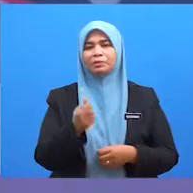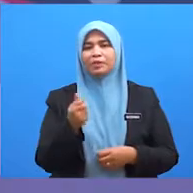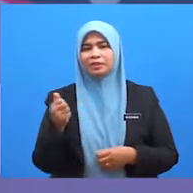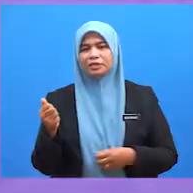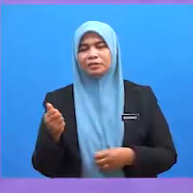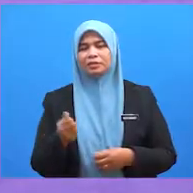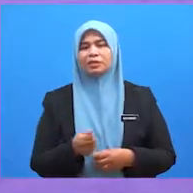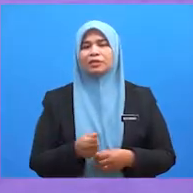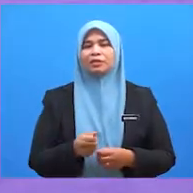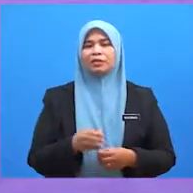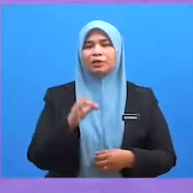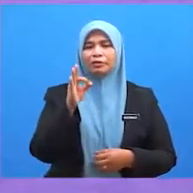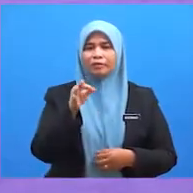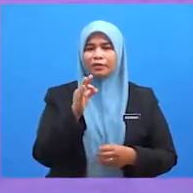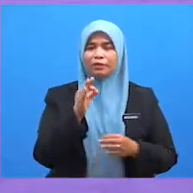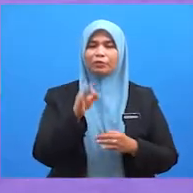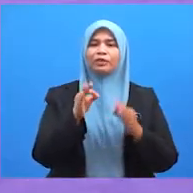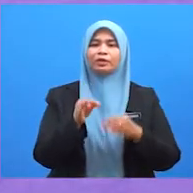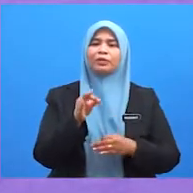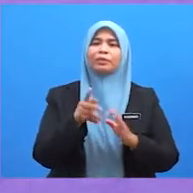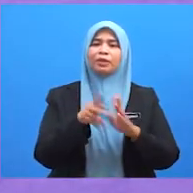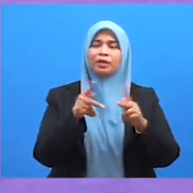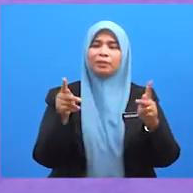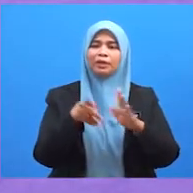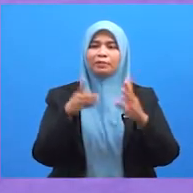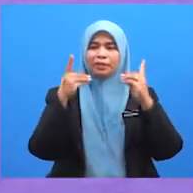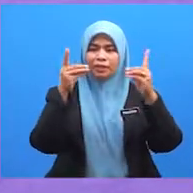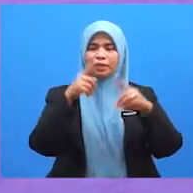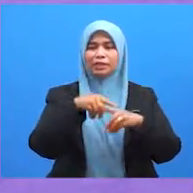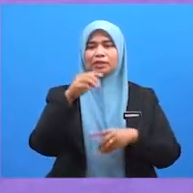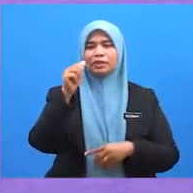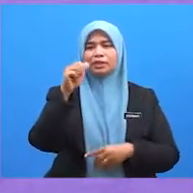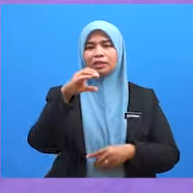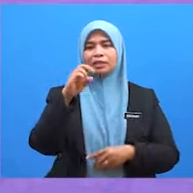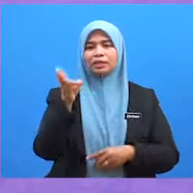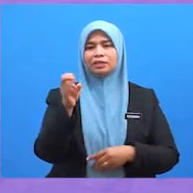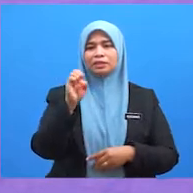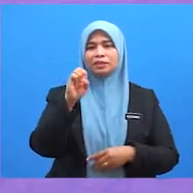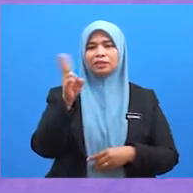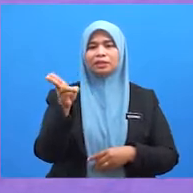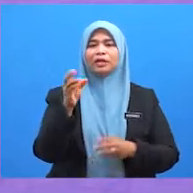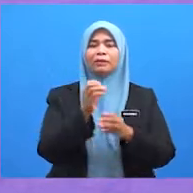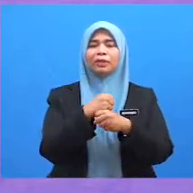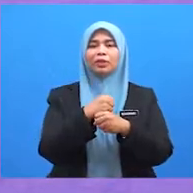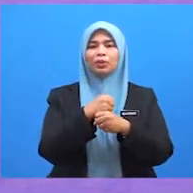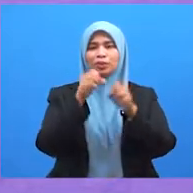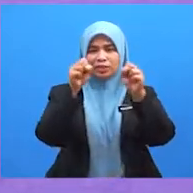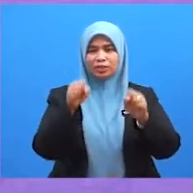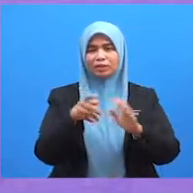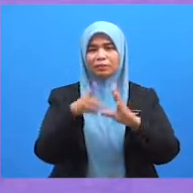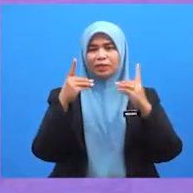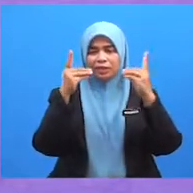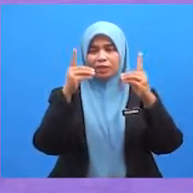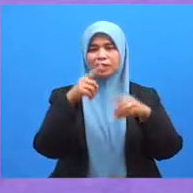beberapa aspek. Aspek pertama, faktor-faktor pengkembangan pendidikan di Aceh.